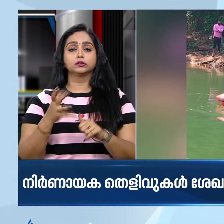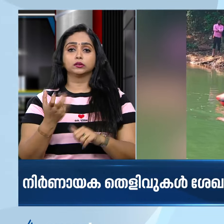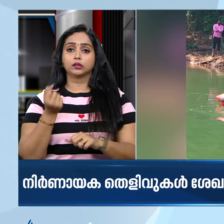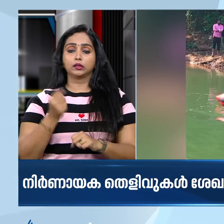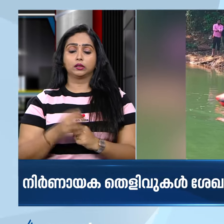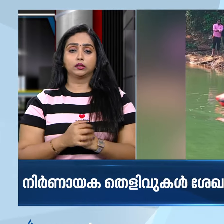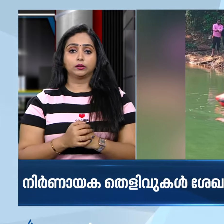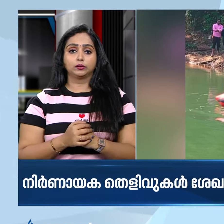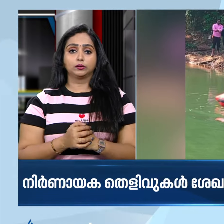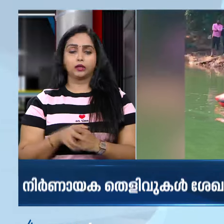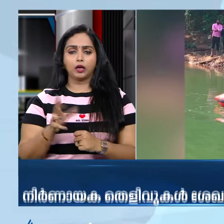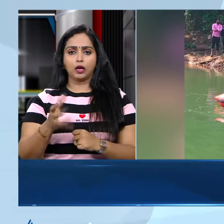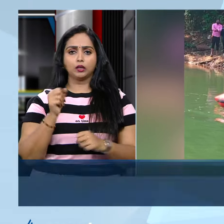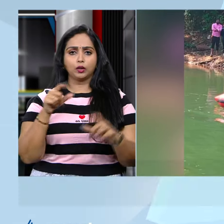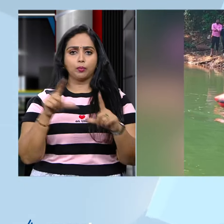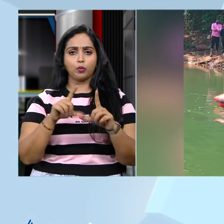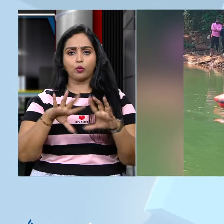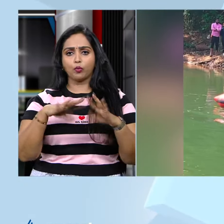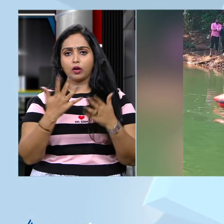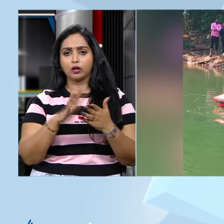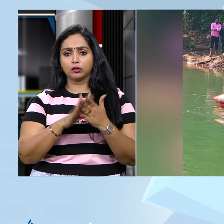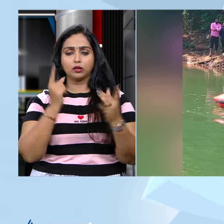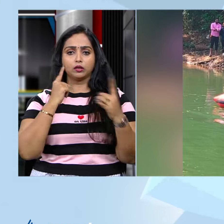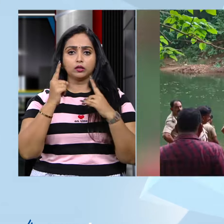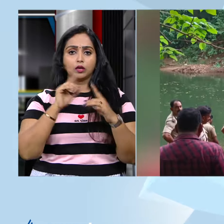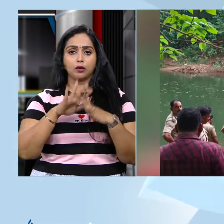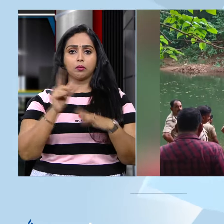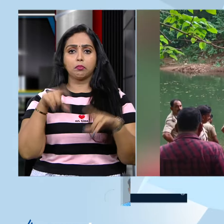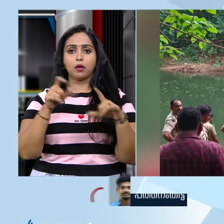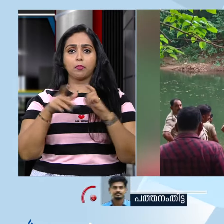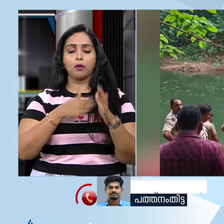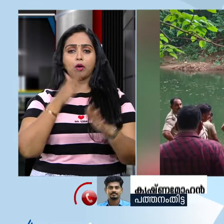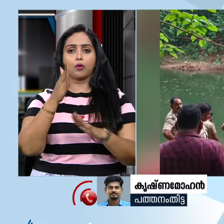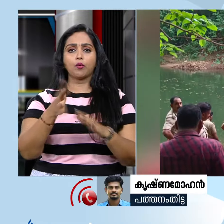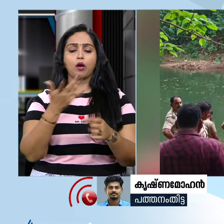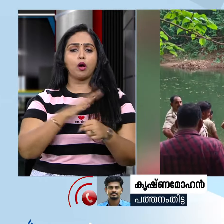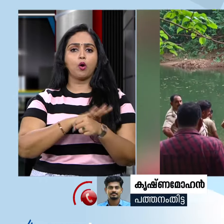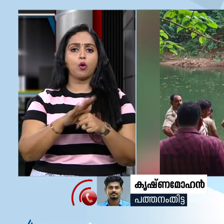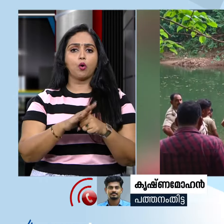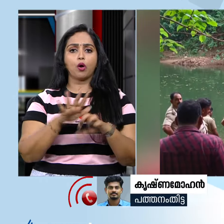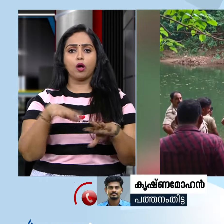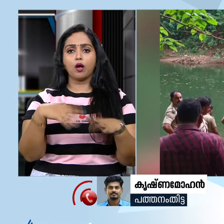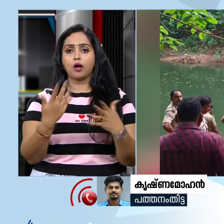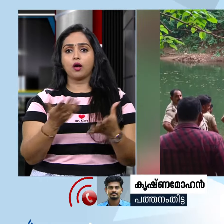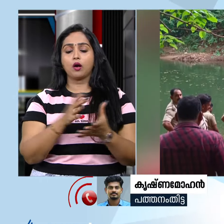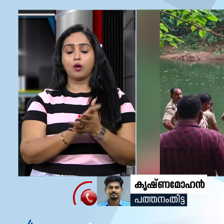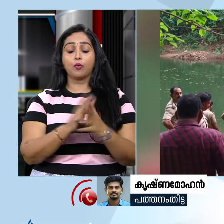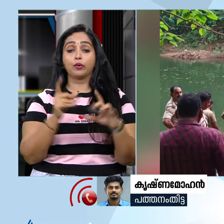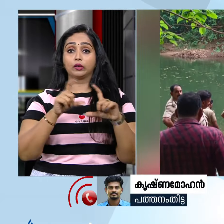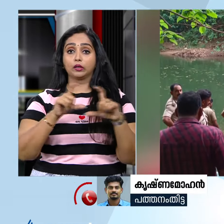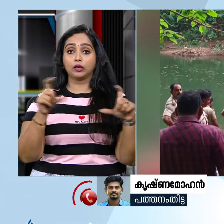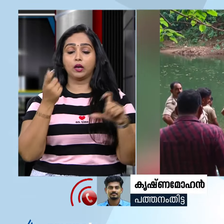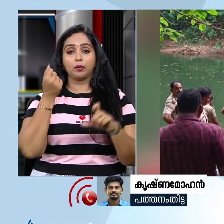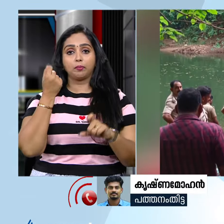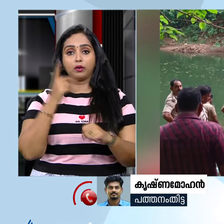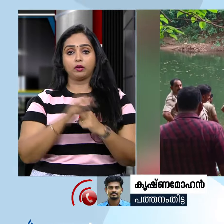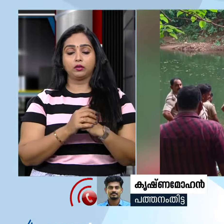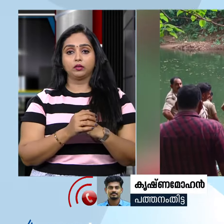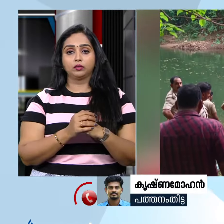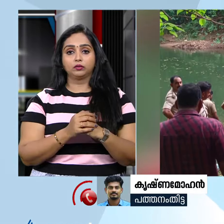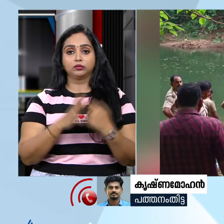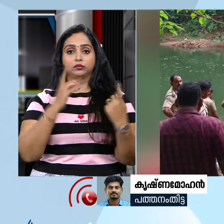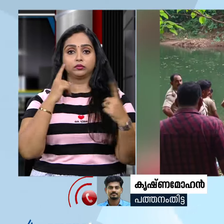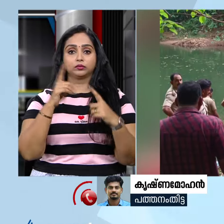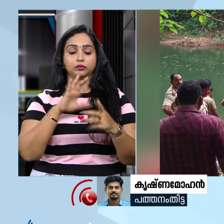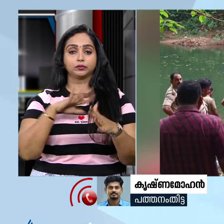വിവരങ്ങൾ റിട്രീവ് ചെയ്യുമ്പോൾ അറിയാം എങ്ങനെയാണ് പ്രതികൾ എത്ര സമയത്ത് എത്തി എങ്ങനെ കൊല നടത്തിയെന്ന് സംബന്ധിച്ച വിവരങ്ങളിൽ കൂടുതൽ കൃത്യത വരികയാണ്. ഈ കേസ് അന്വേഷണത്തിലും